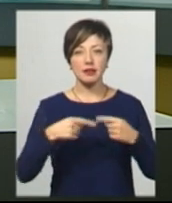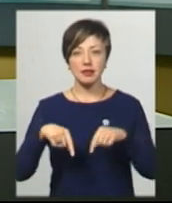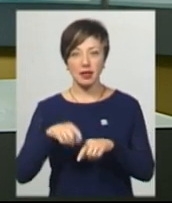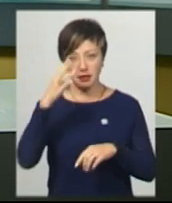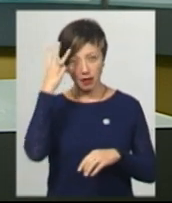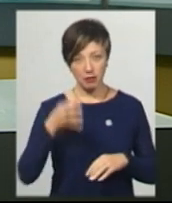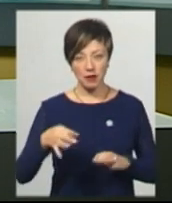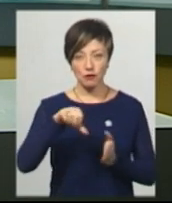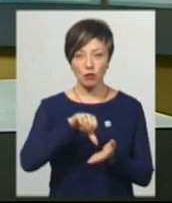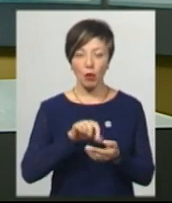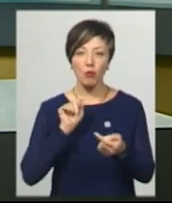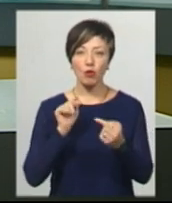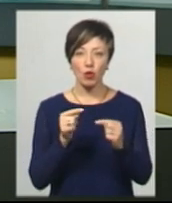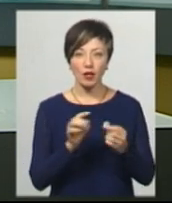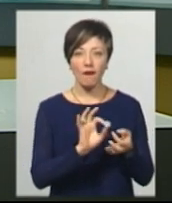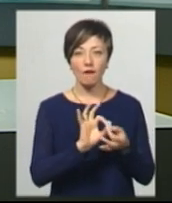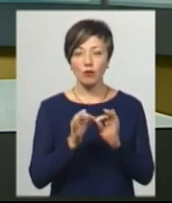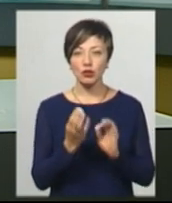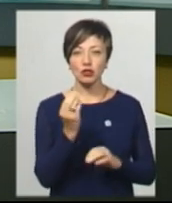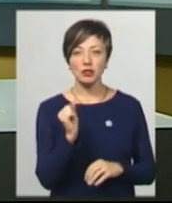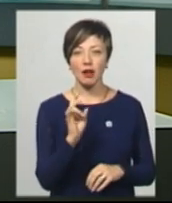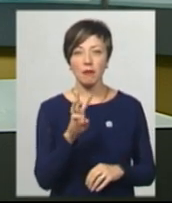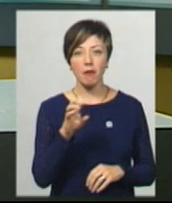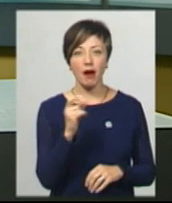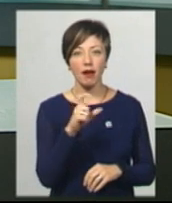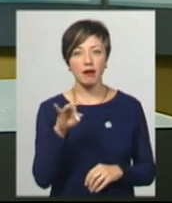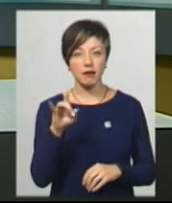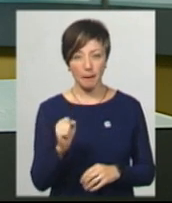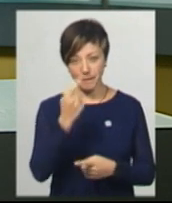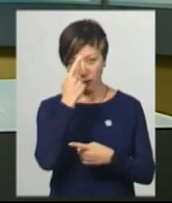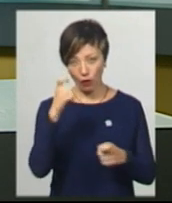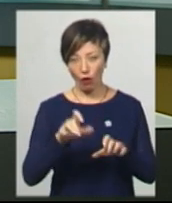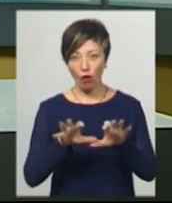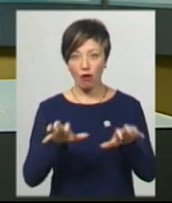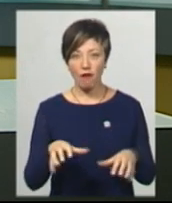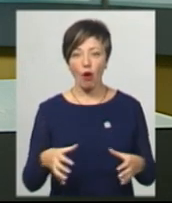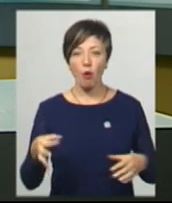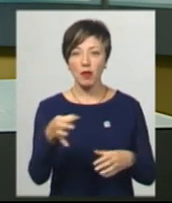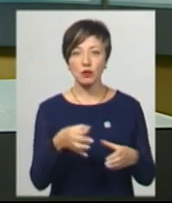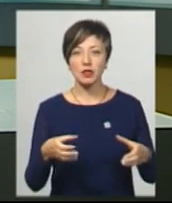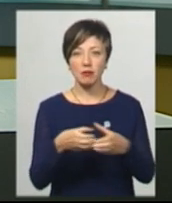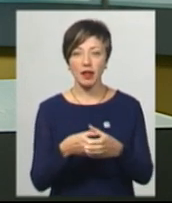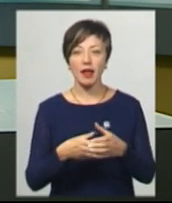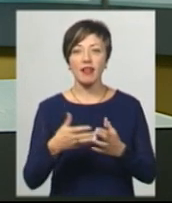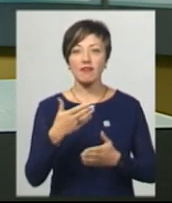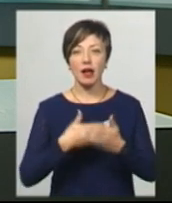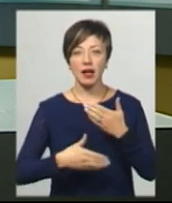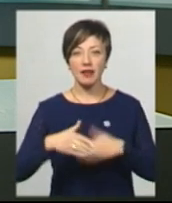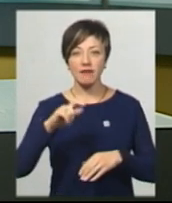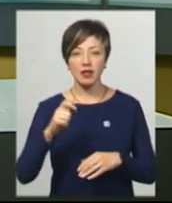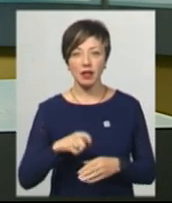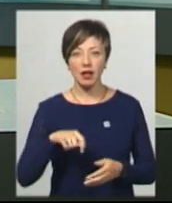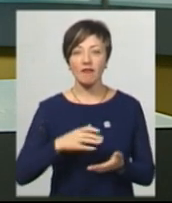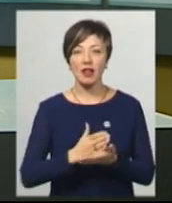які виступають проти формули Штайнмаєра. Про це Суспільному повідомив голова обласної спілки інвалідів війни та ветеранів АТО